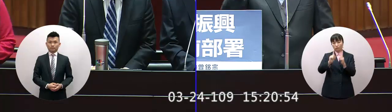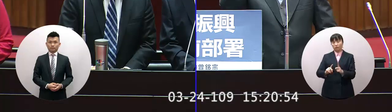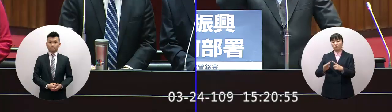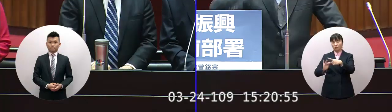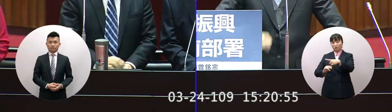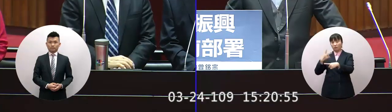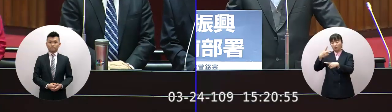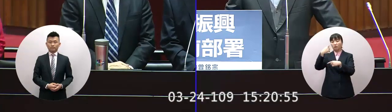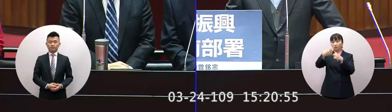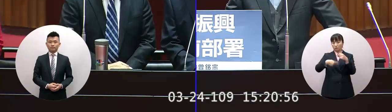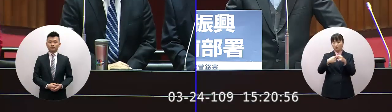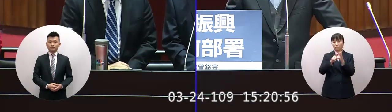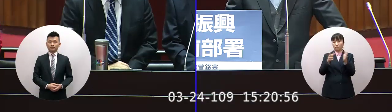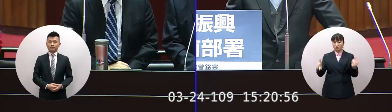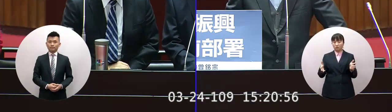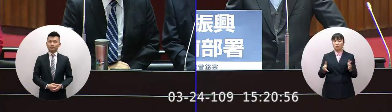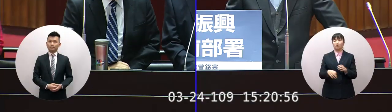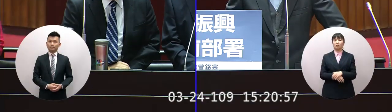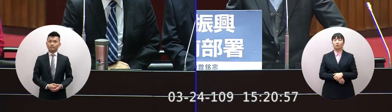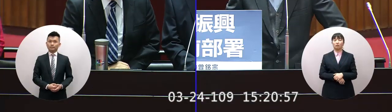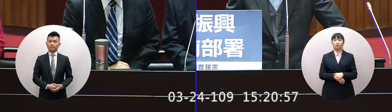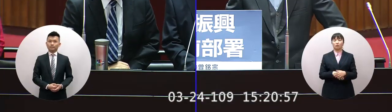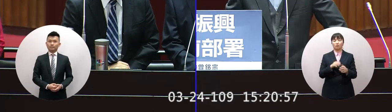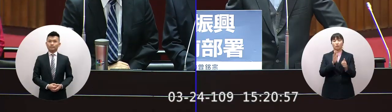5%降到2%，一年大概